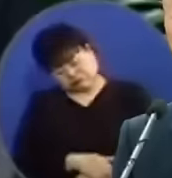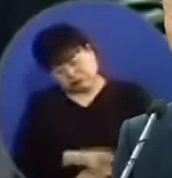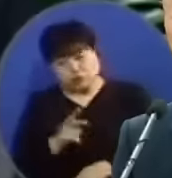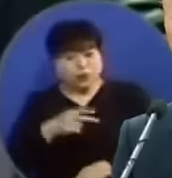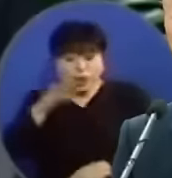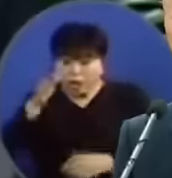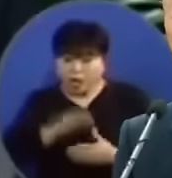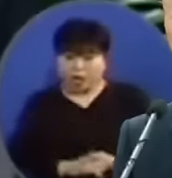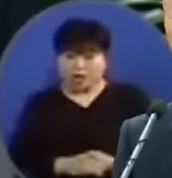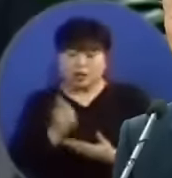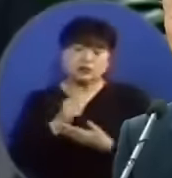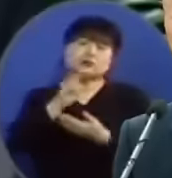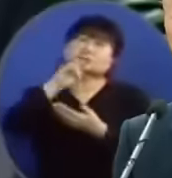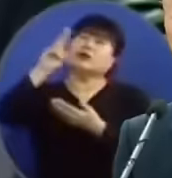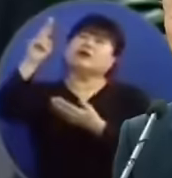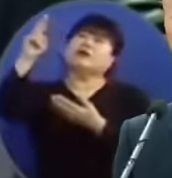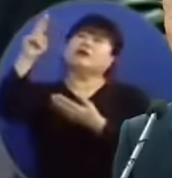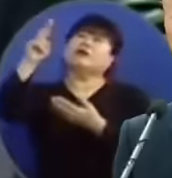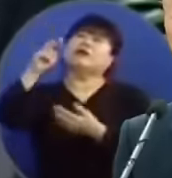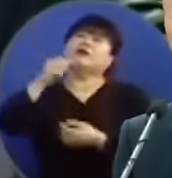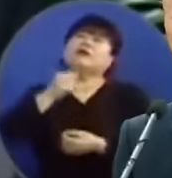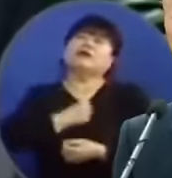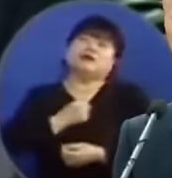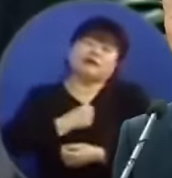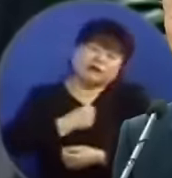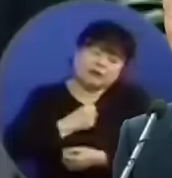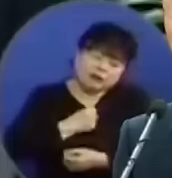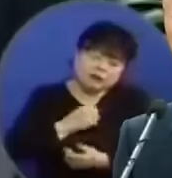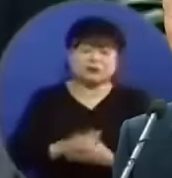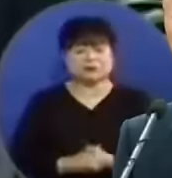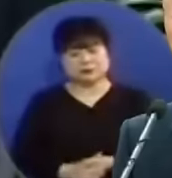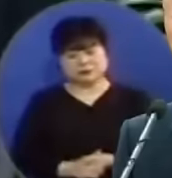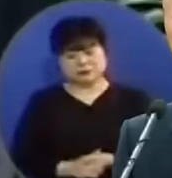돌아갑니다. 주여 나는 어찌할까요?